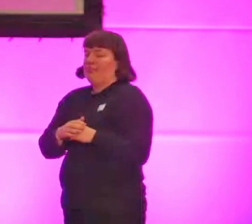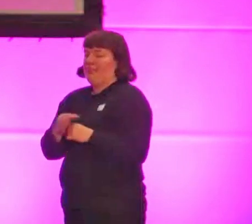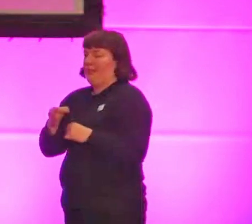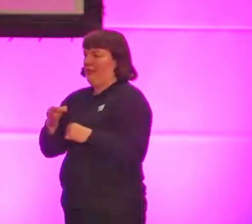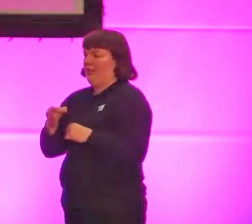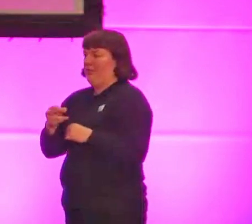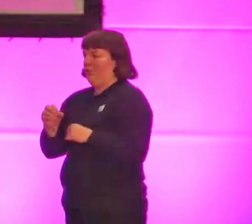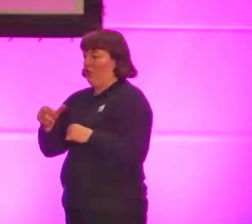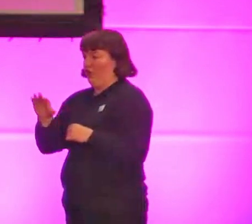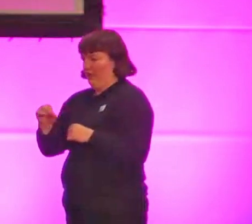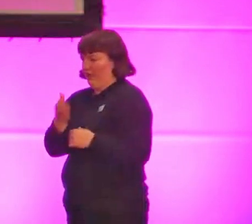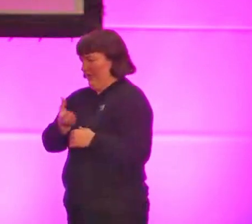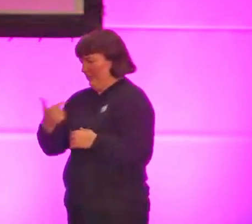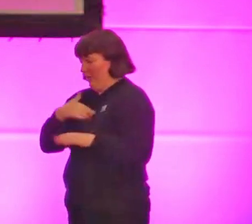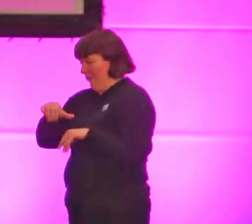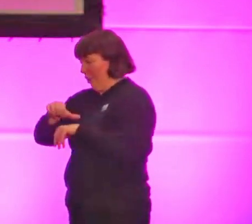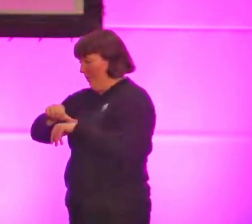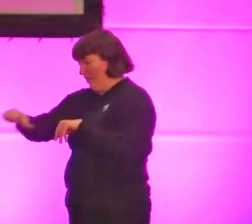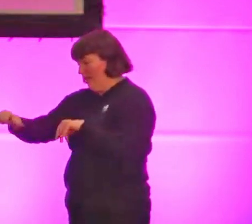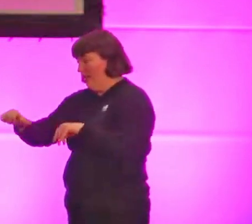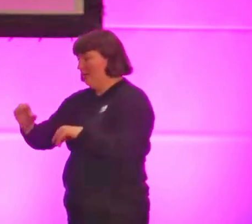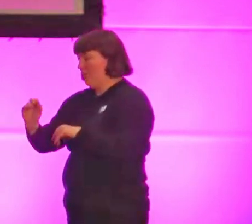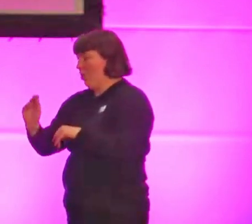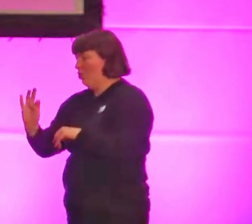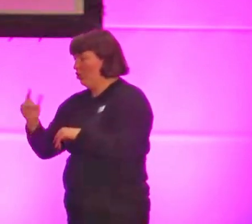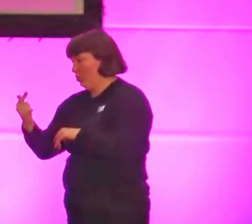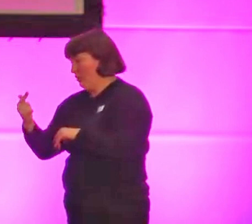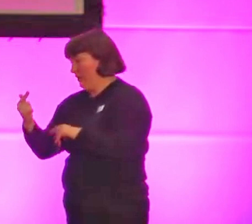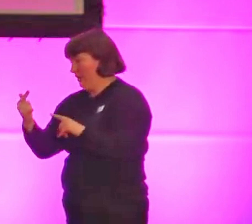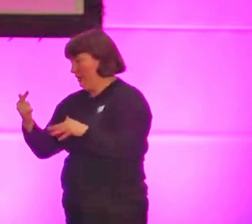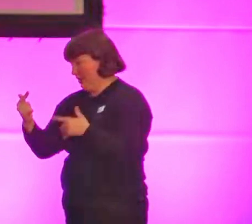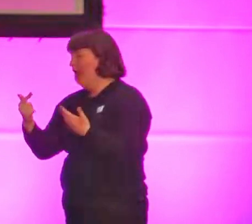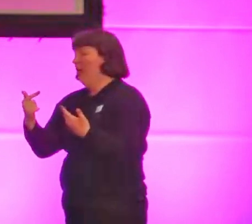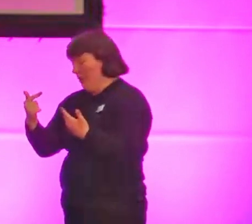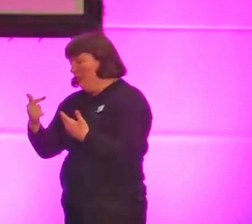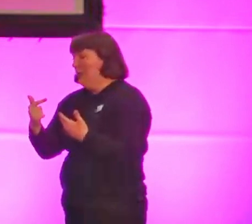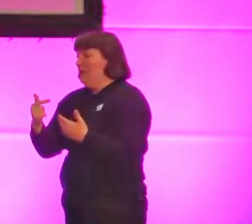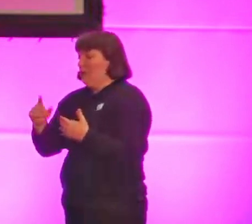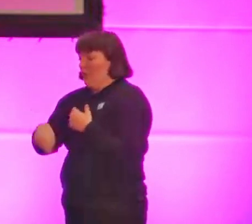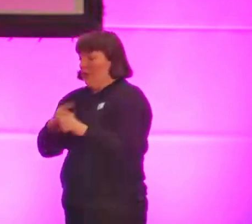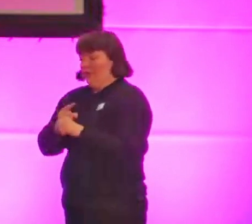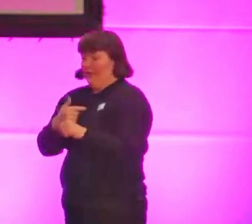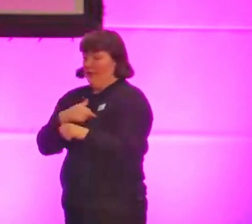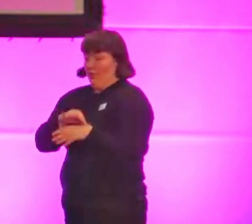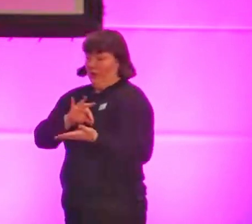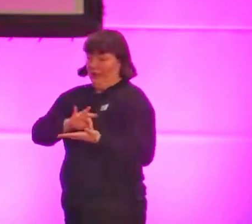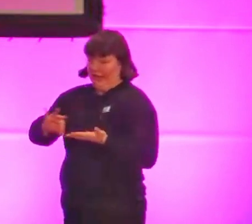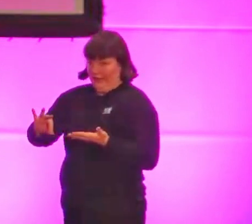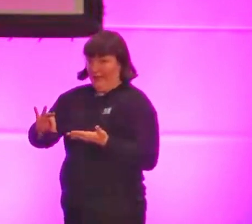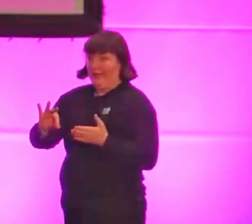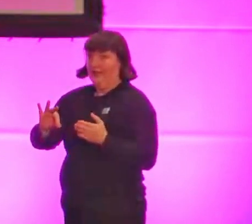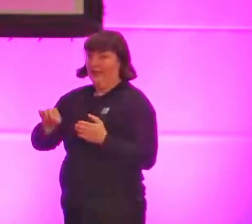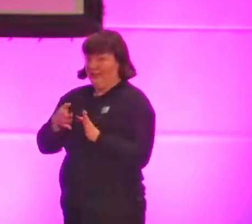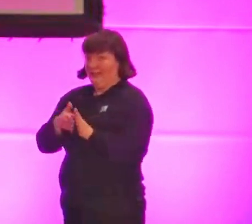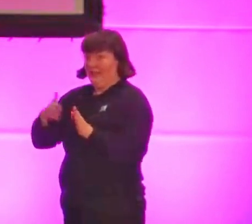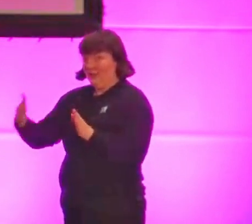Prostatacancer och opererades i oktober. Och under tiden jag var sjukskriven efter det då. Då